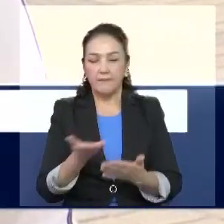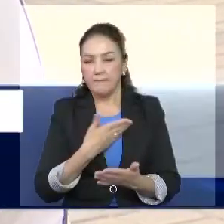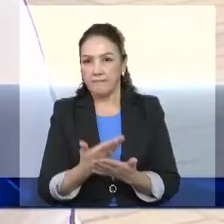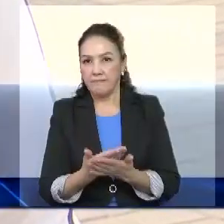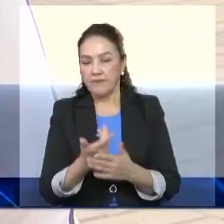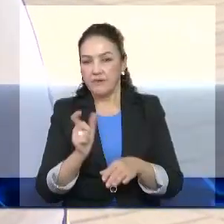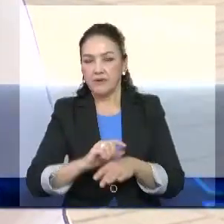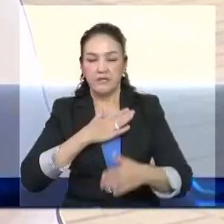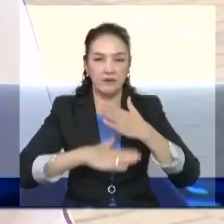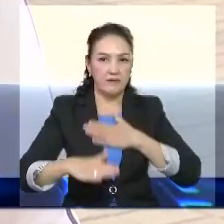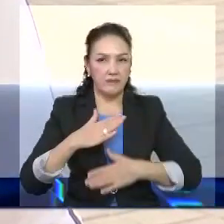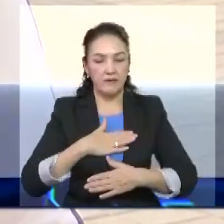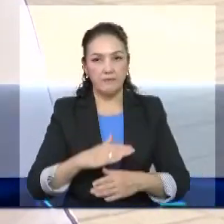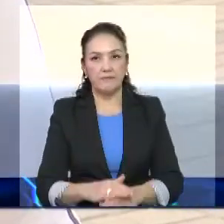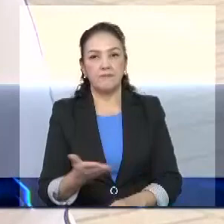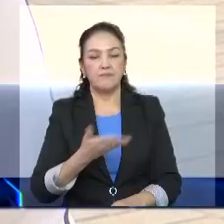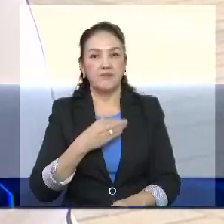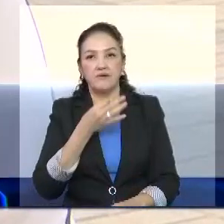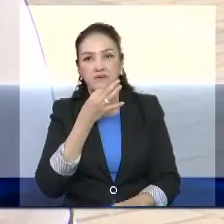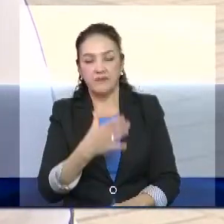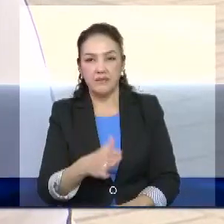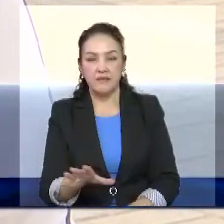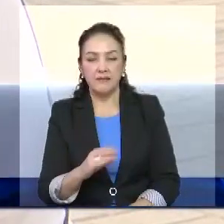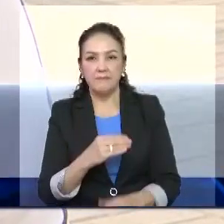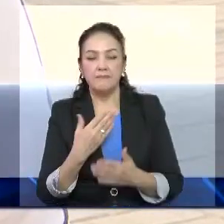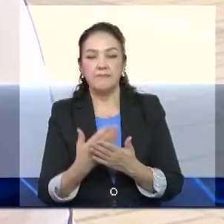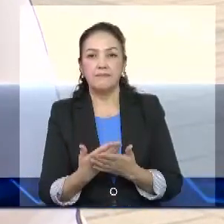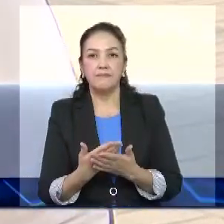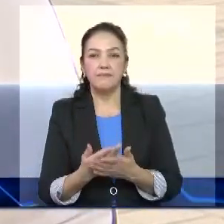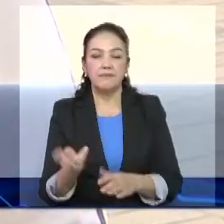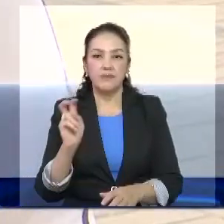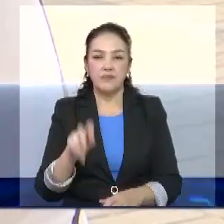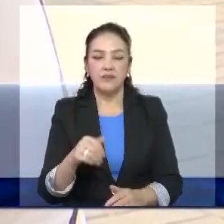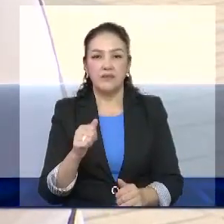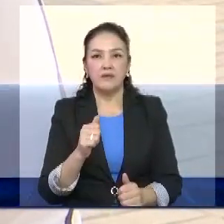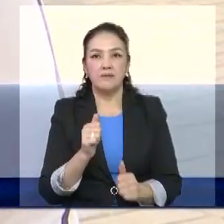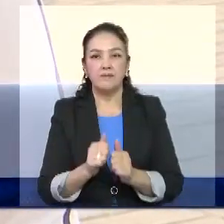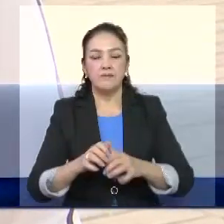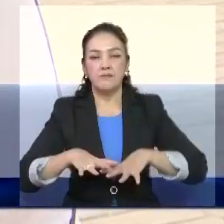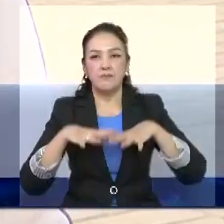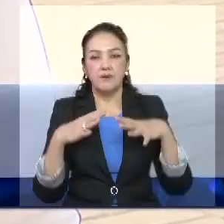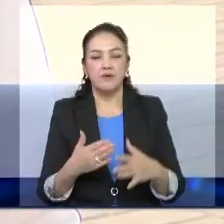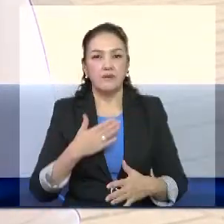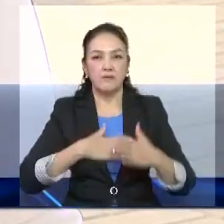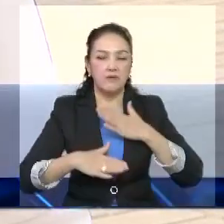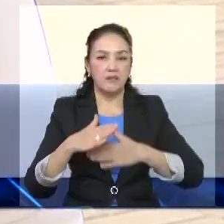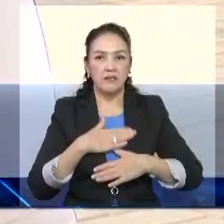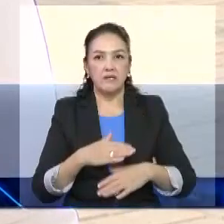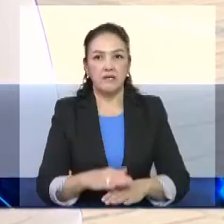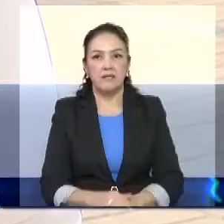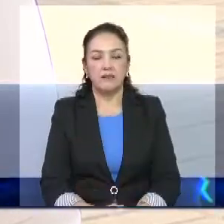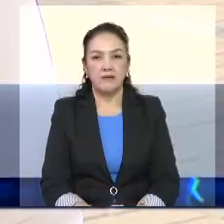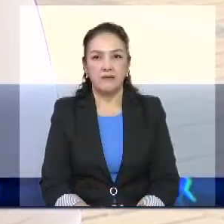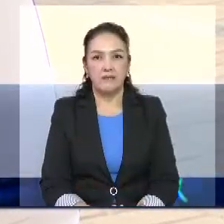вот, и очень довольны, нам все нравится. Ходим туда с удовольствием, уже не представляем, как мы